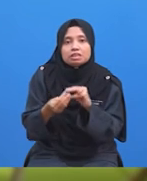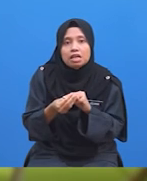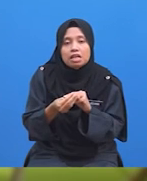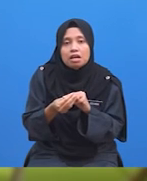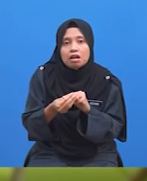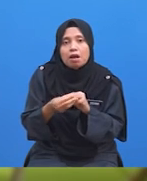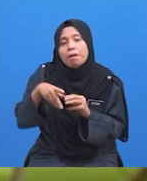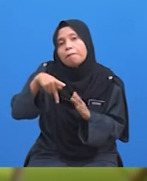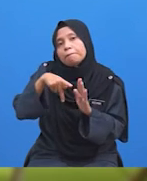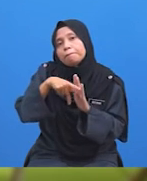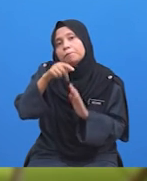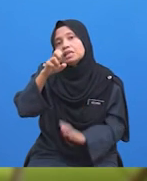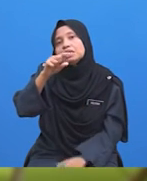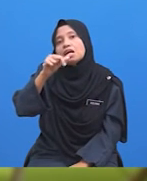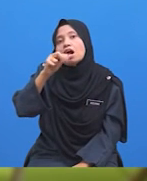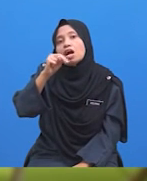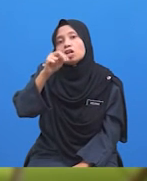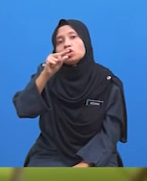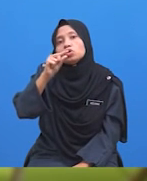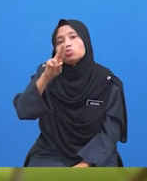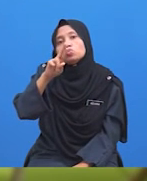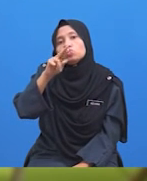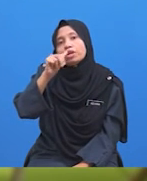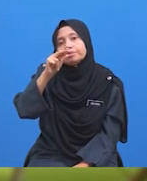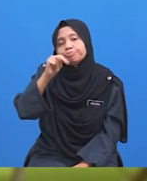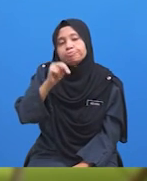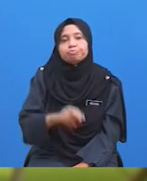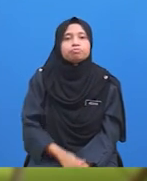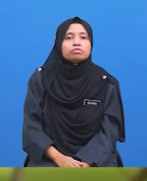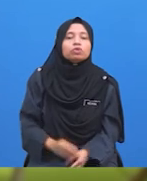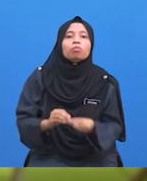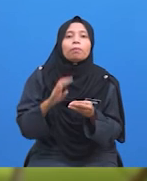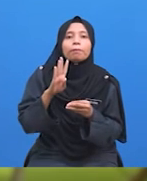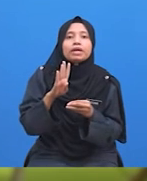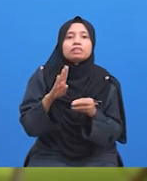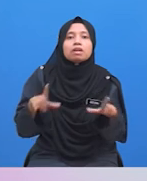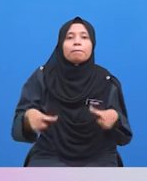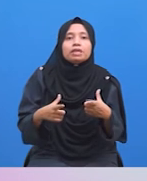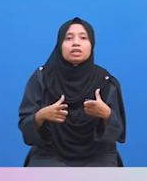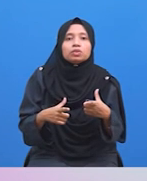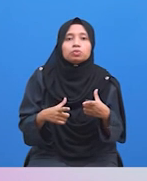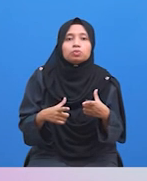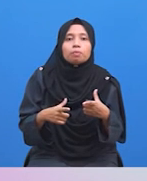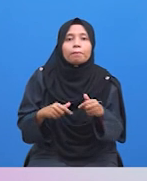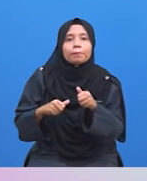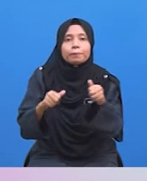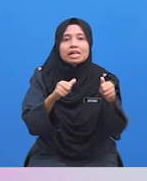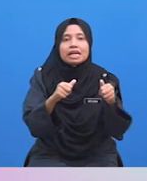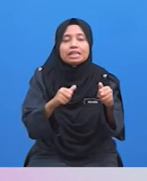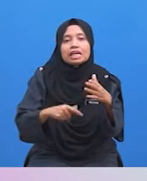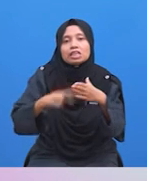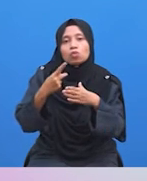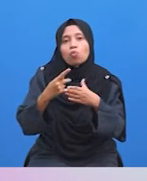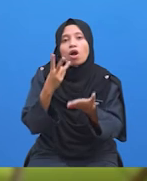pengangguran dalam kalangan penduduk tempatan keempat berlaku pengaliran keluar